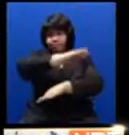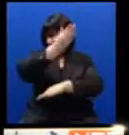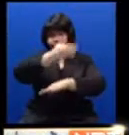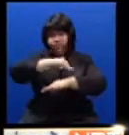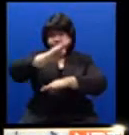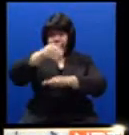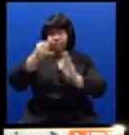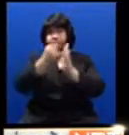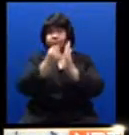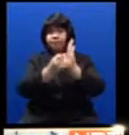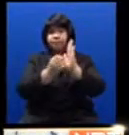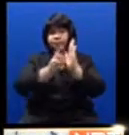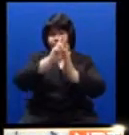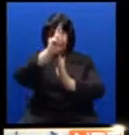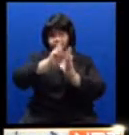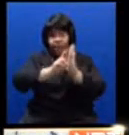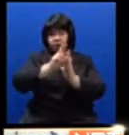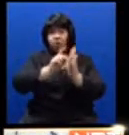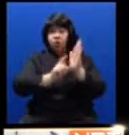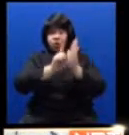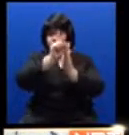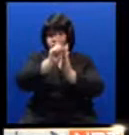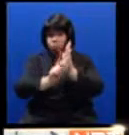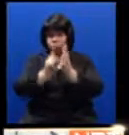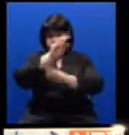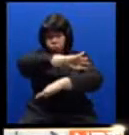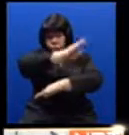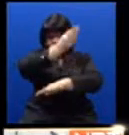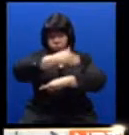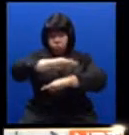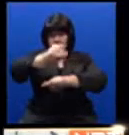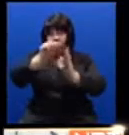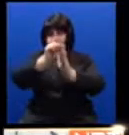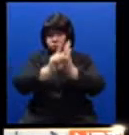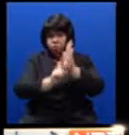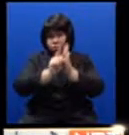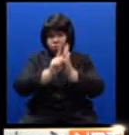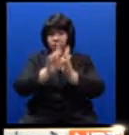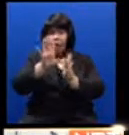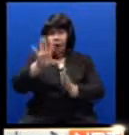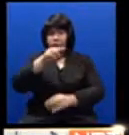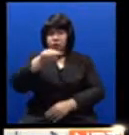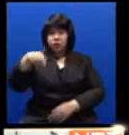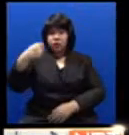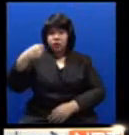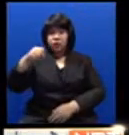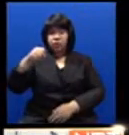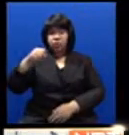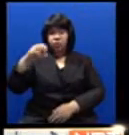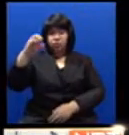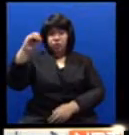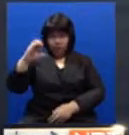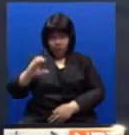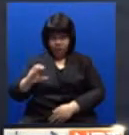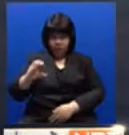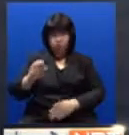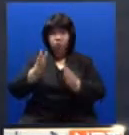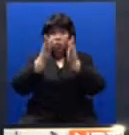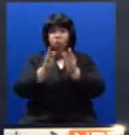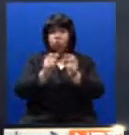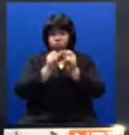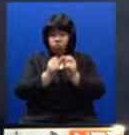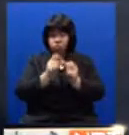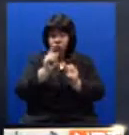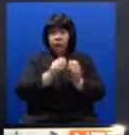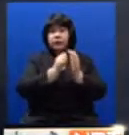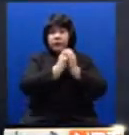่นจหดเชืองรายอุ้หภูมยอดดอยอยู่ที่ 5-10 องศาเซลเซีสผู้ทอาศัยอยบริเวรโยผ้าตั้งส่วให่เป็ชาวจนห้อ